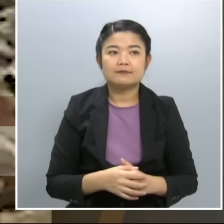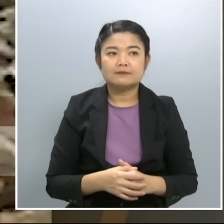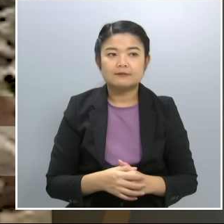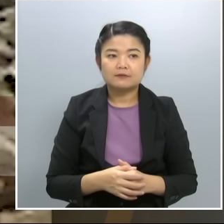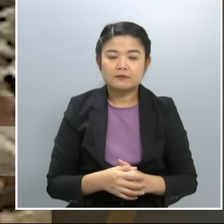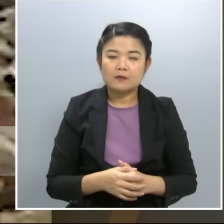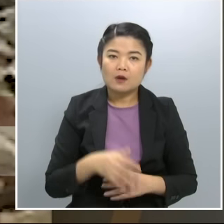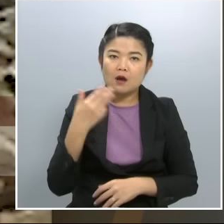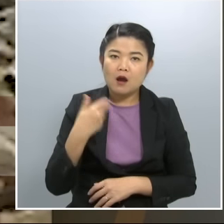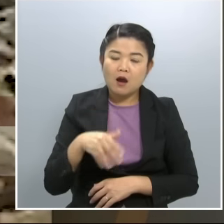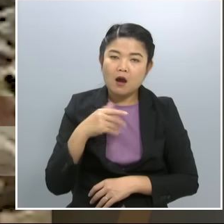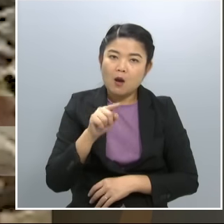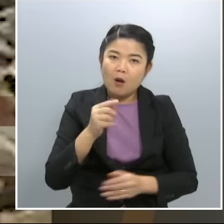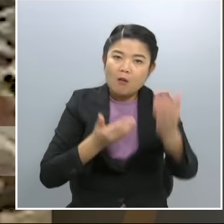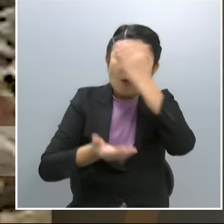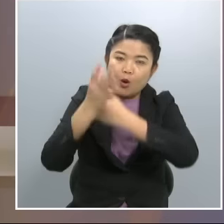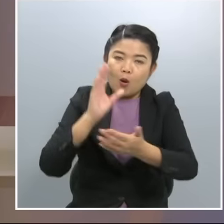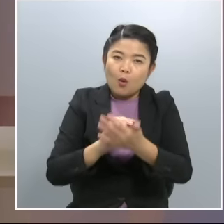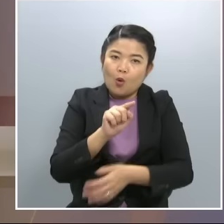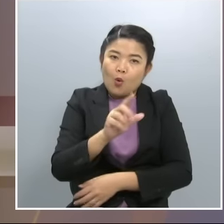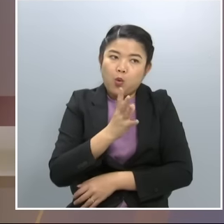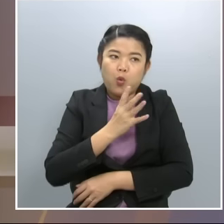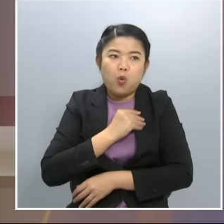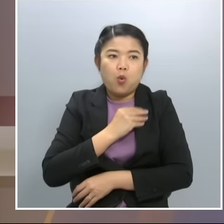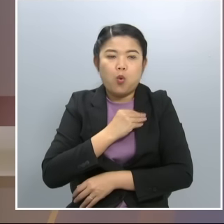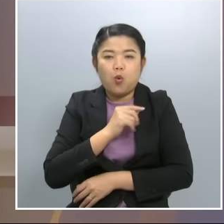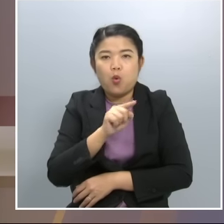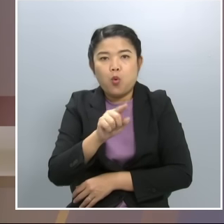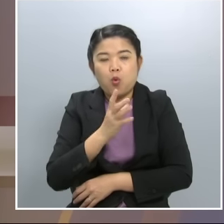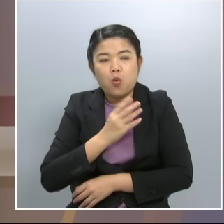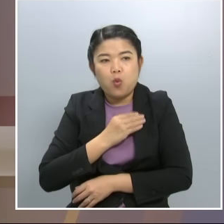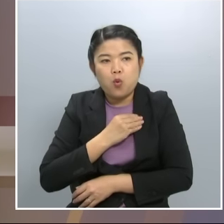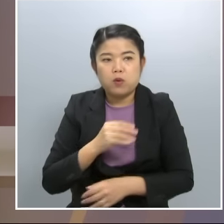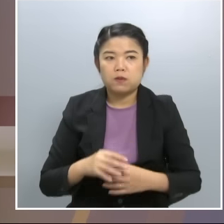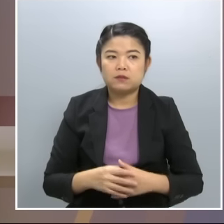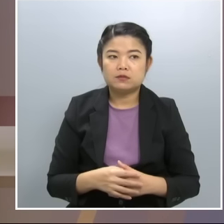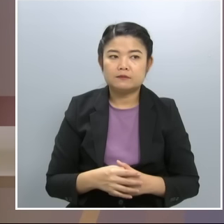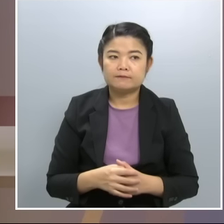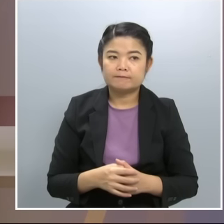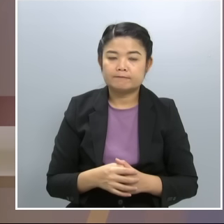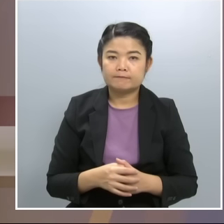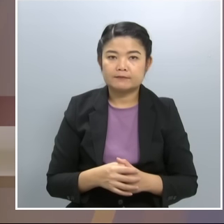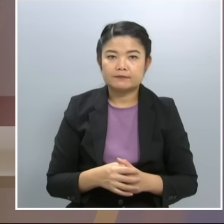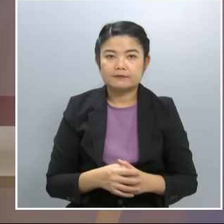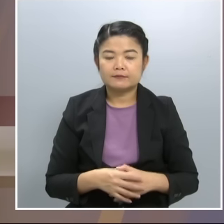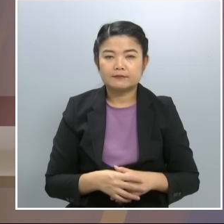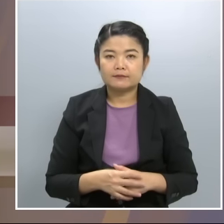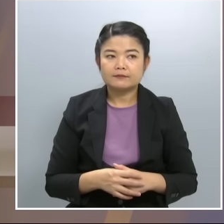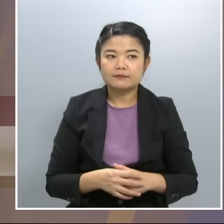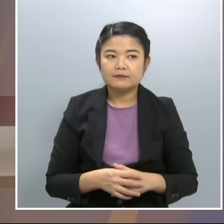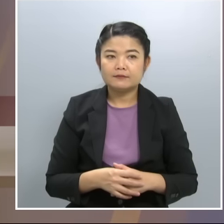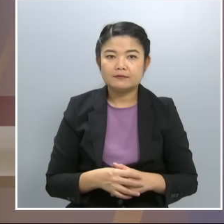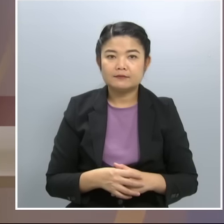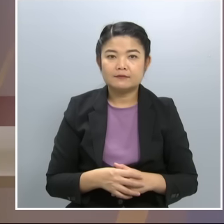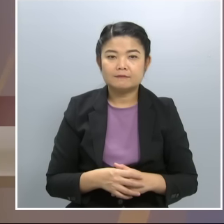โอ้โหดูประวัติประวัติเนี่ยน่าตระหนกตกใจข้อต่อมาพรี